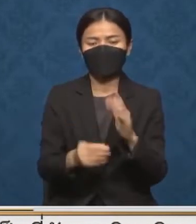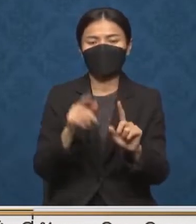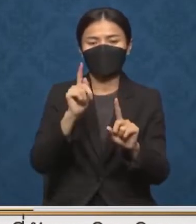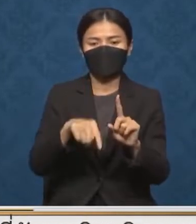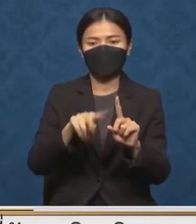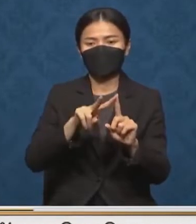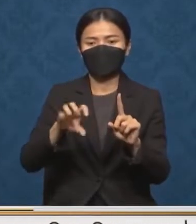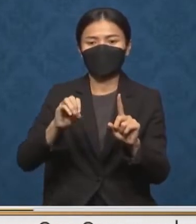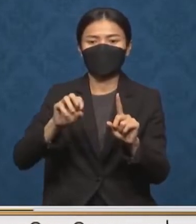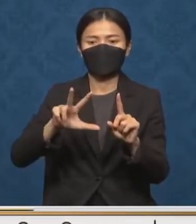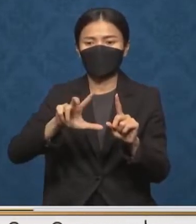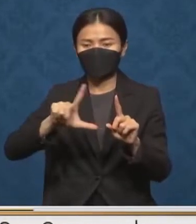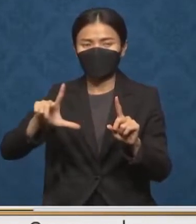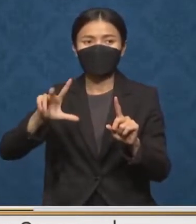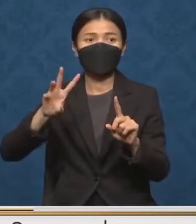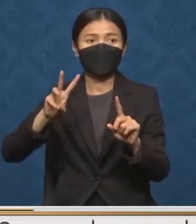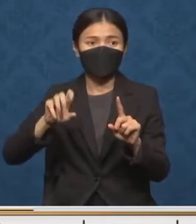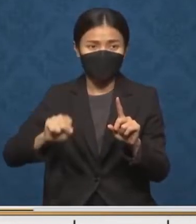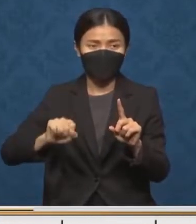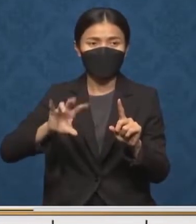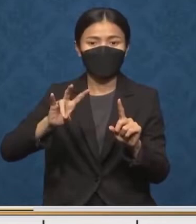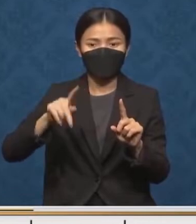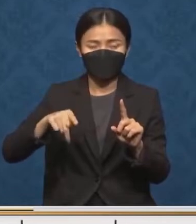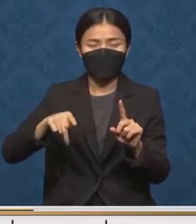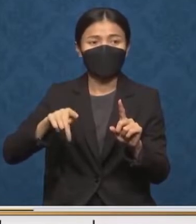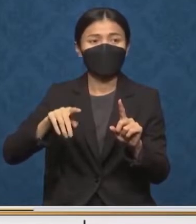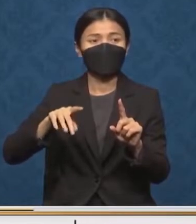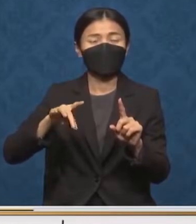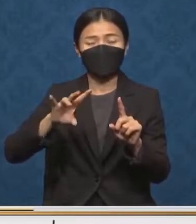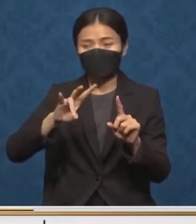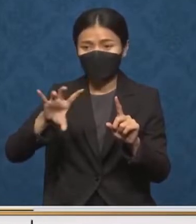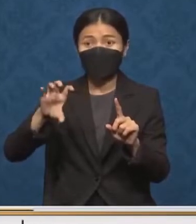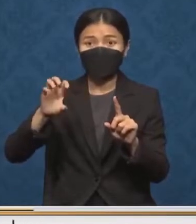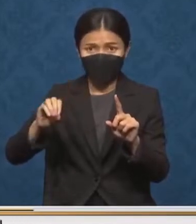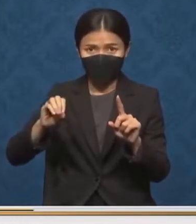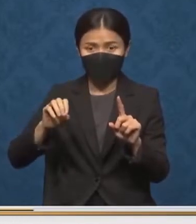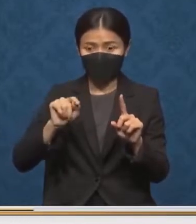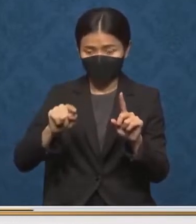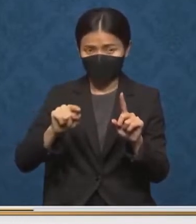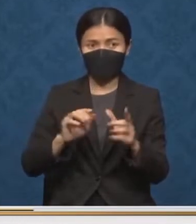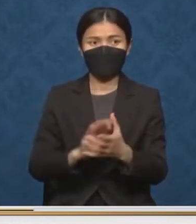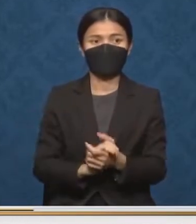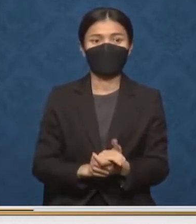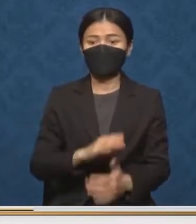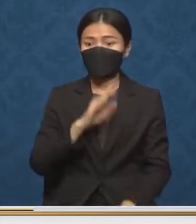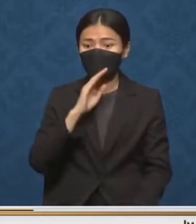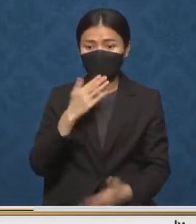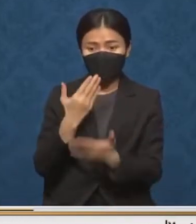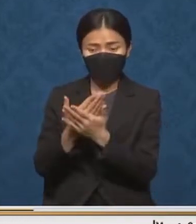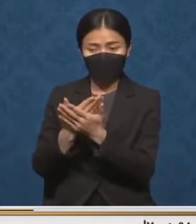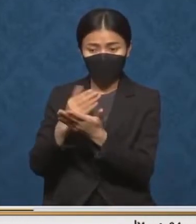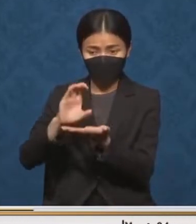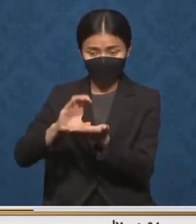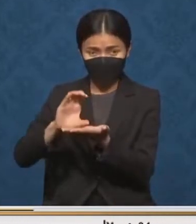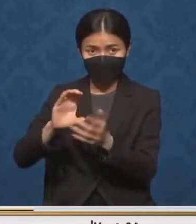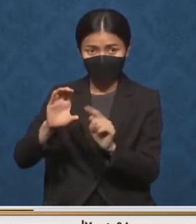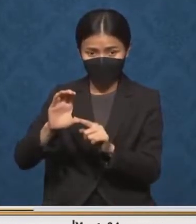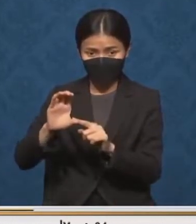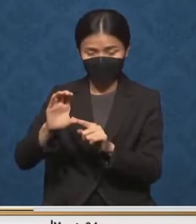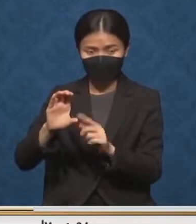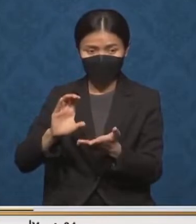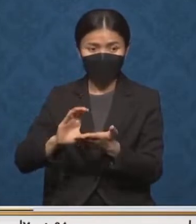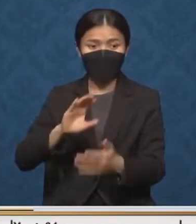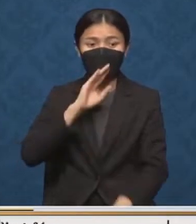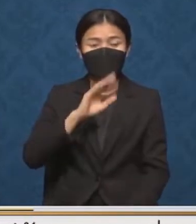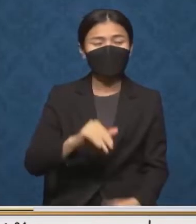87,450 บาทหากเรานำเงินจำนวนนี้แ่งไปใช้สำรบการบนด้เครองบินและการบนด้